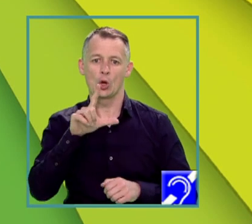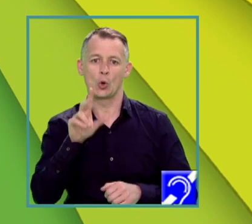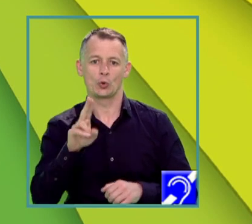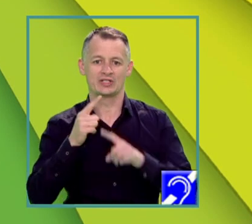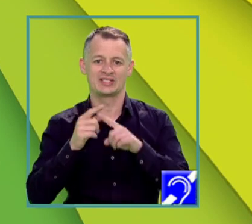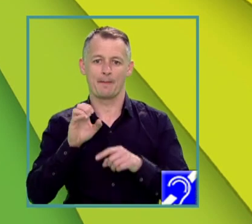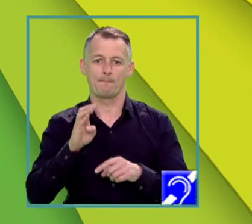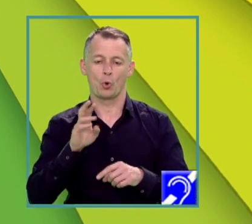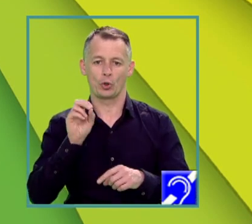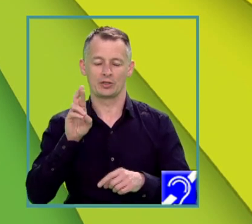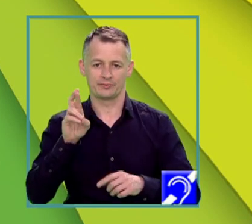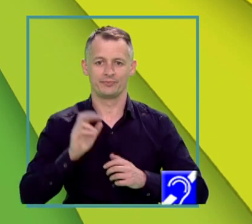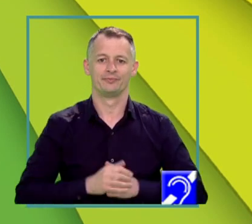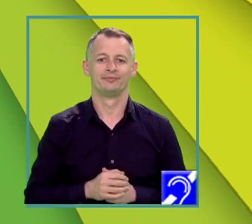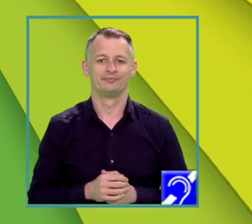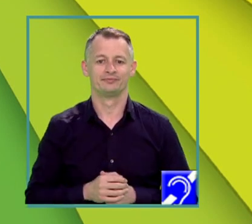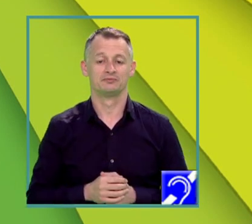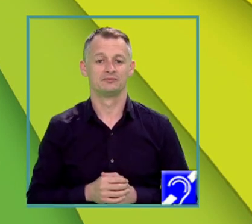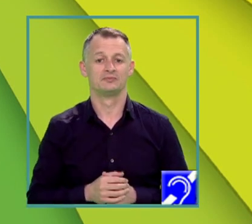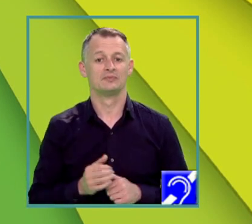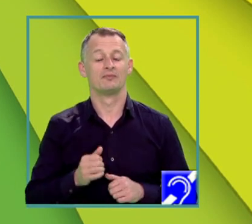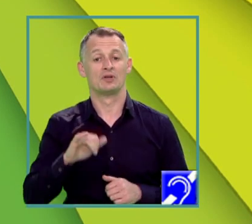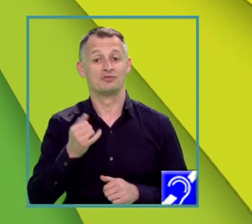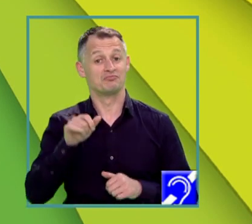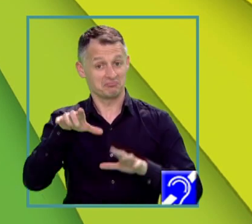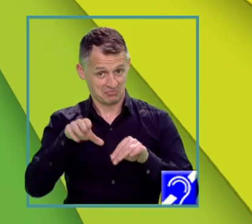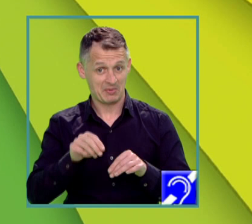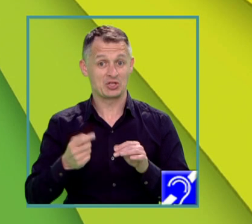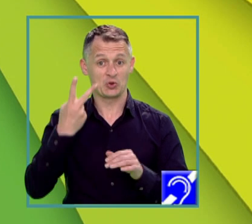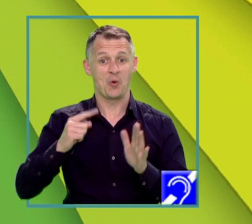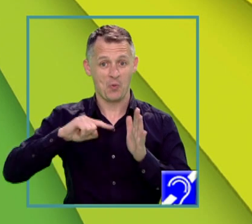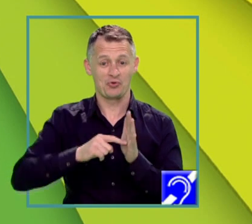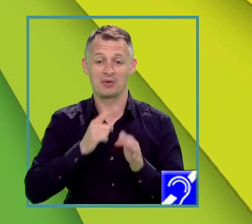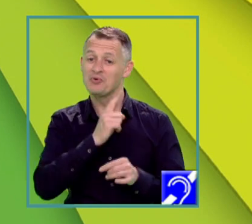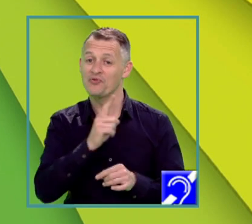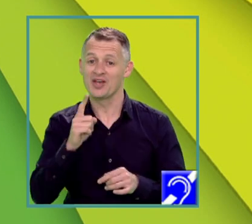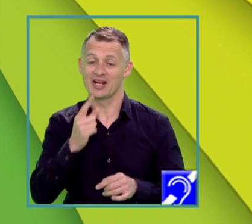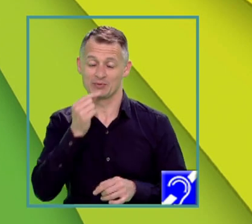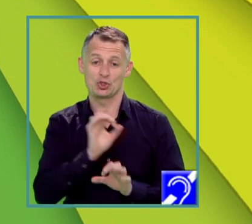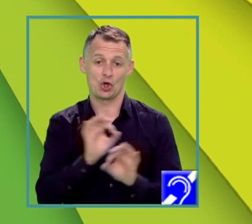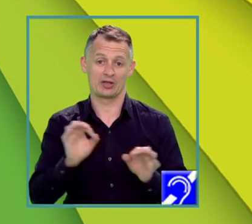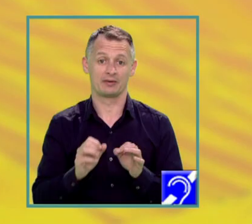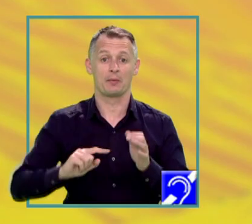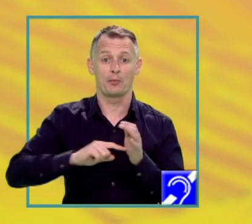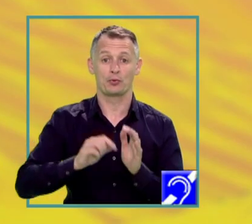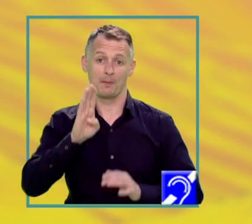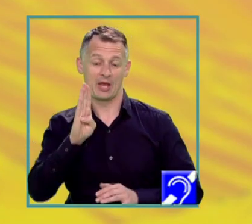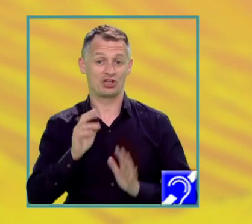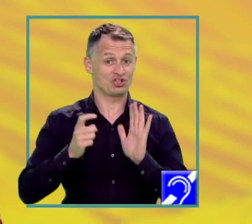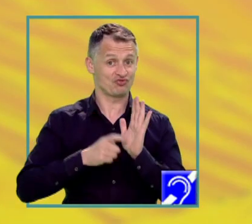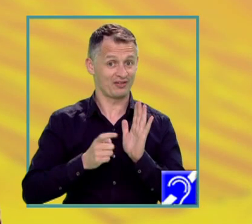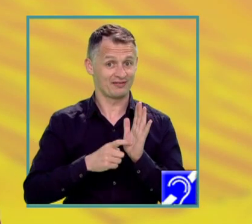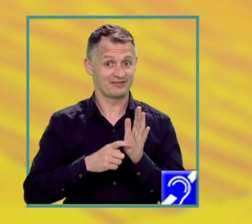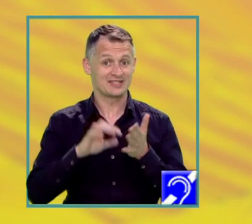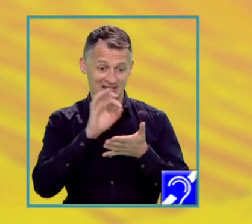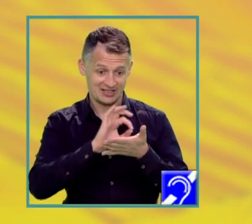capitala statului cu același nume și veți primi câte două puncte pentru fiecare răspuns corect punctul B în care li se cere să Completați